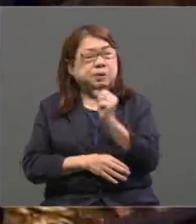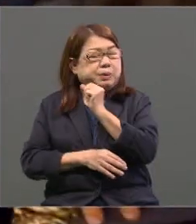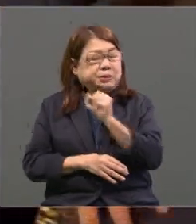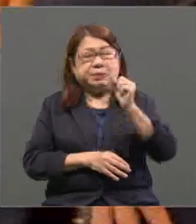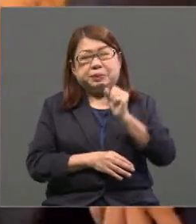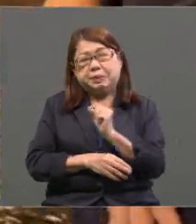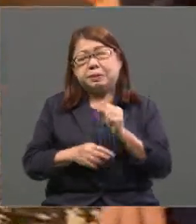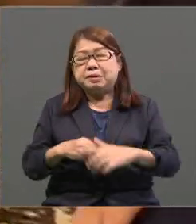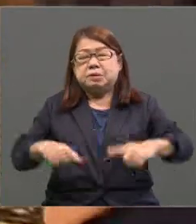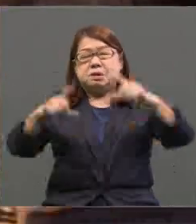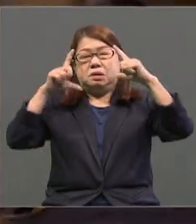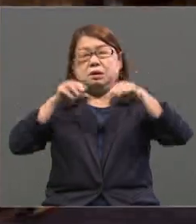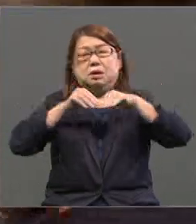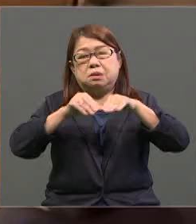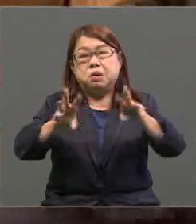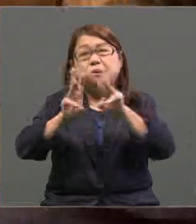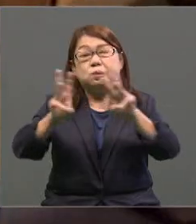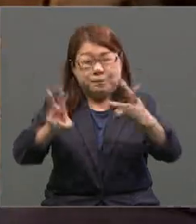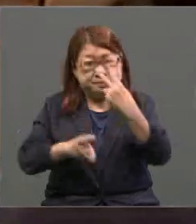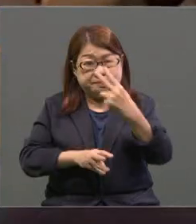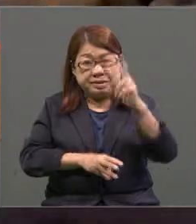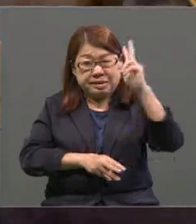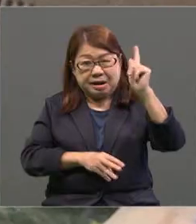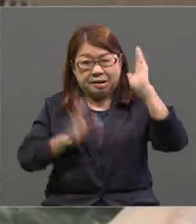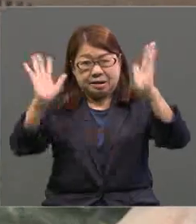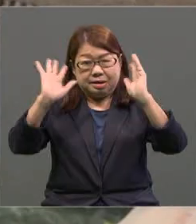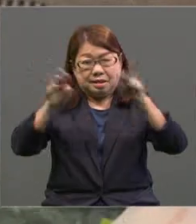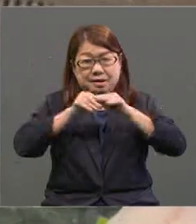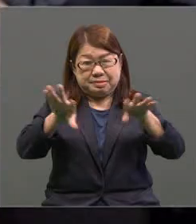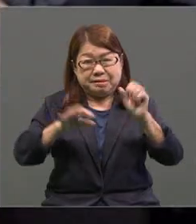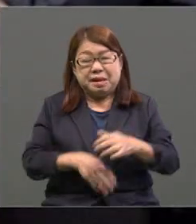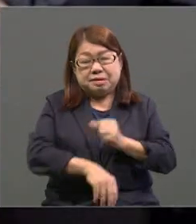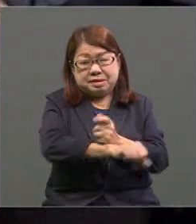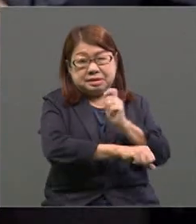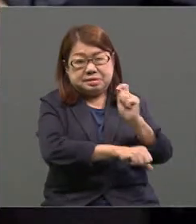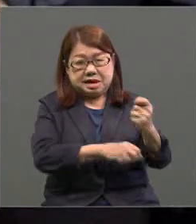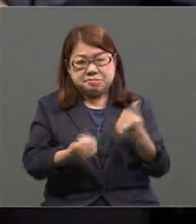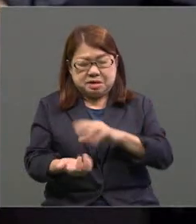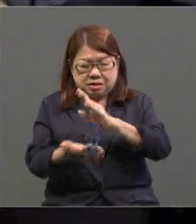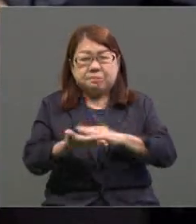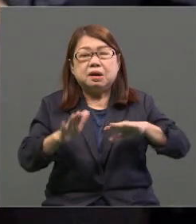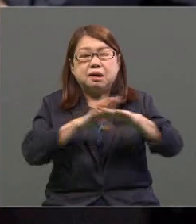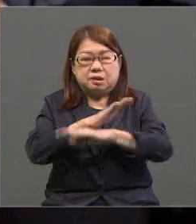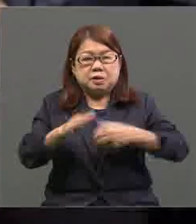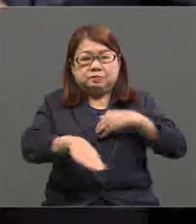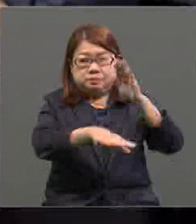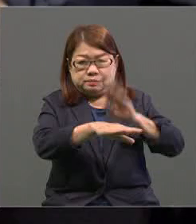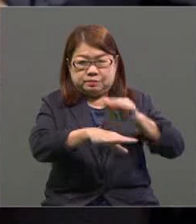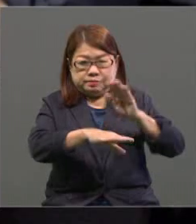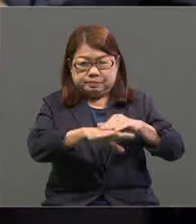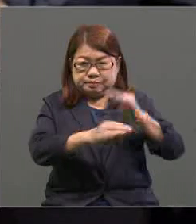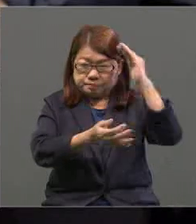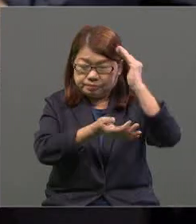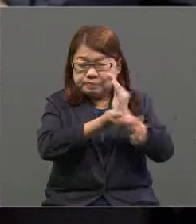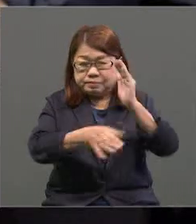MVโปรโมทเว็บพนันที่ตอนนั้นเราก็เห็นข่าวไปตอนเนี้ยเขากำลังรวบรวมพยานหลักฐานจะออกหมายเรียกปิ๊กเนี่ยมาสอบปาก